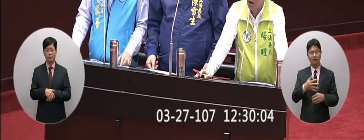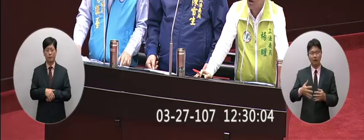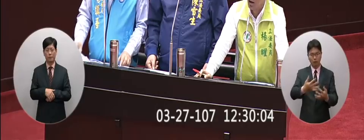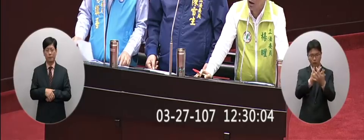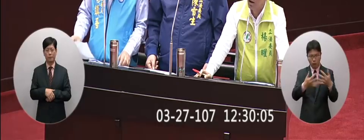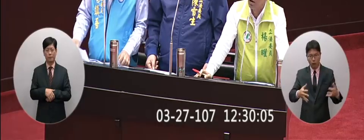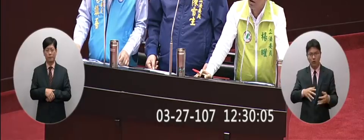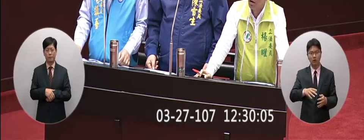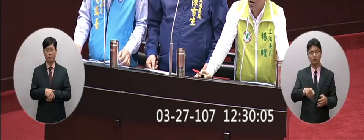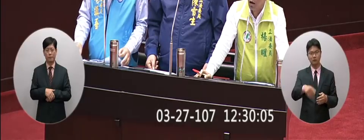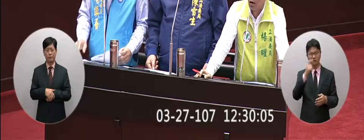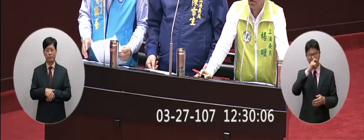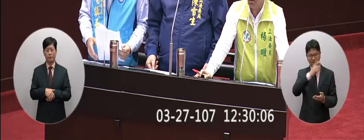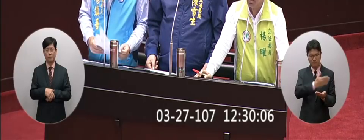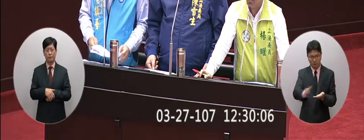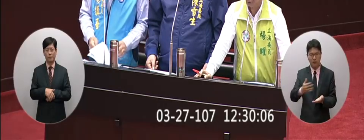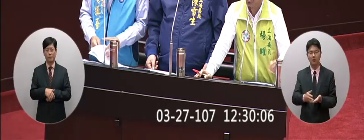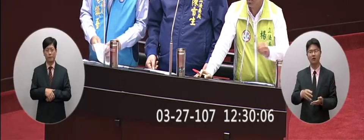也1.2亿。